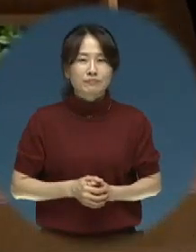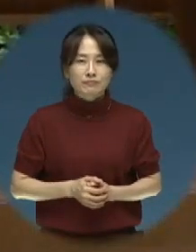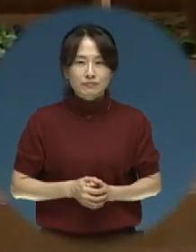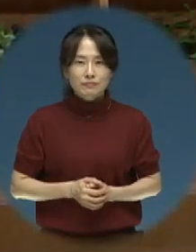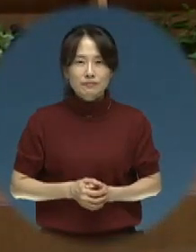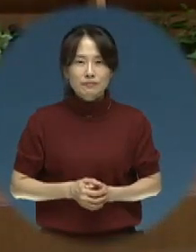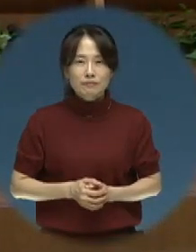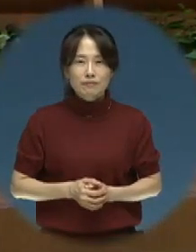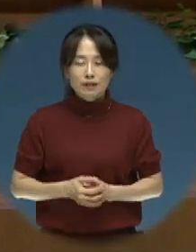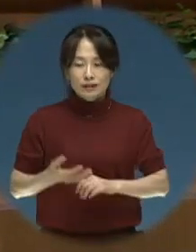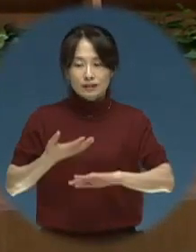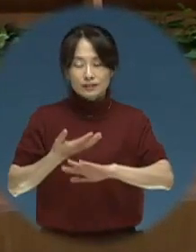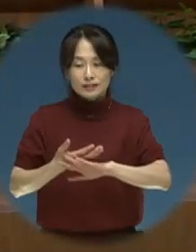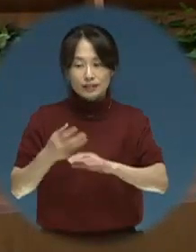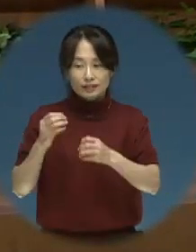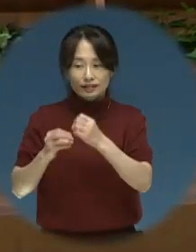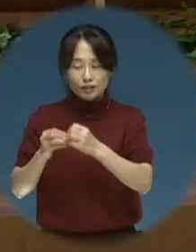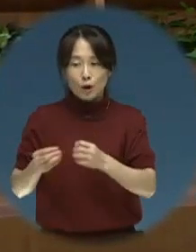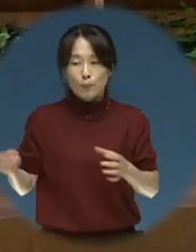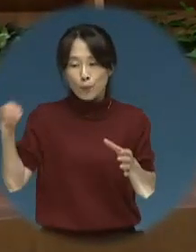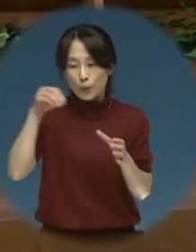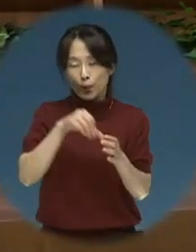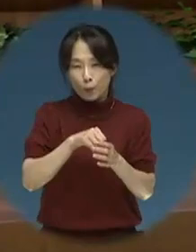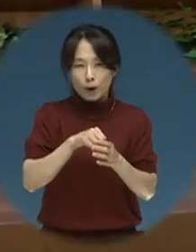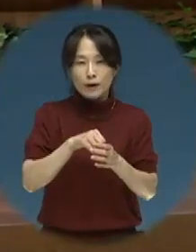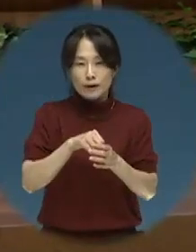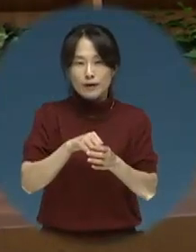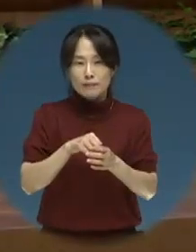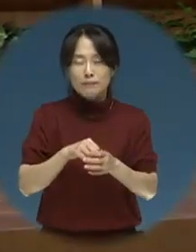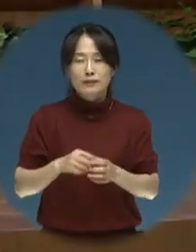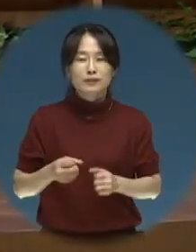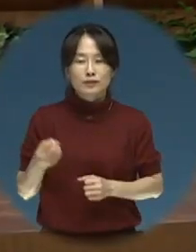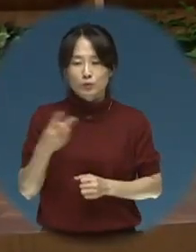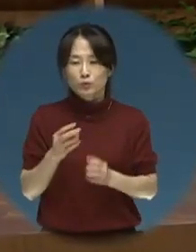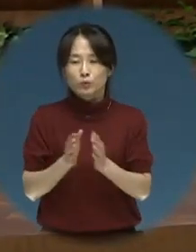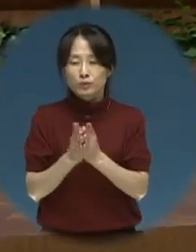그러니까 다른 글하고 같이. 그러니까요, 그러니까. 네. 네. 네. 네. 네. 네. 그다음.